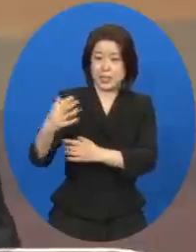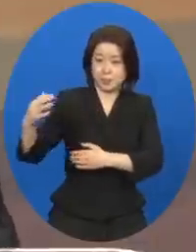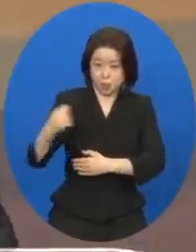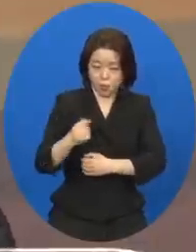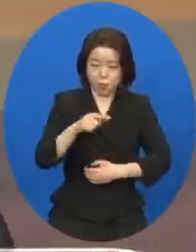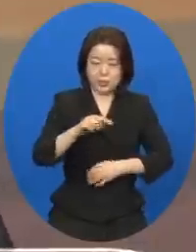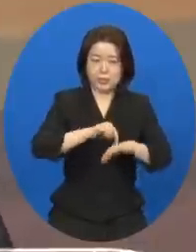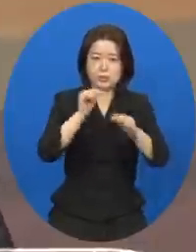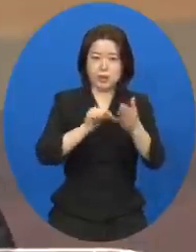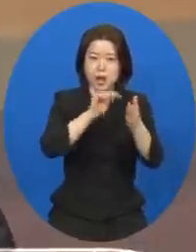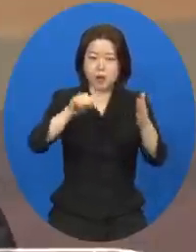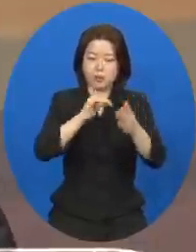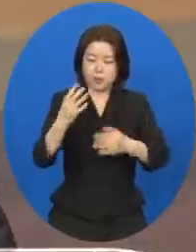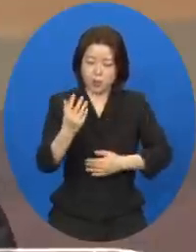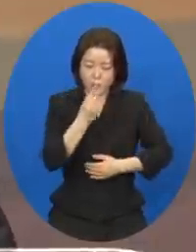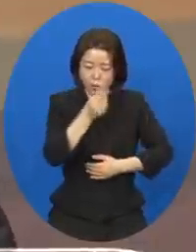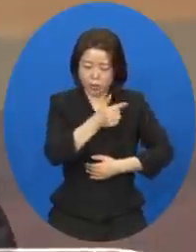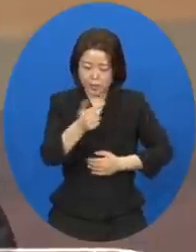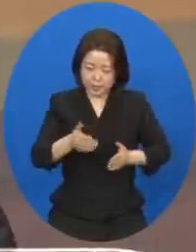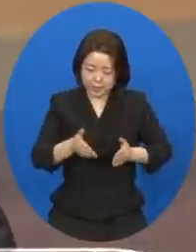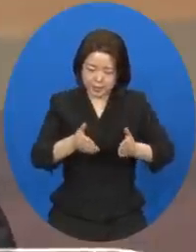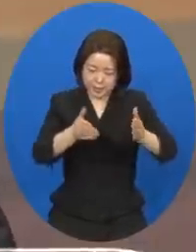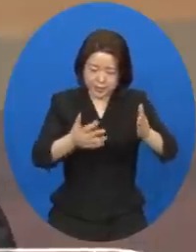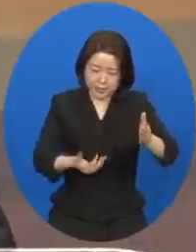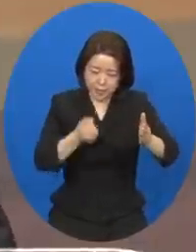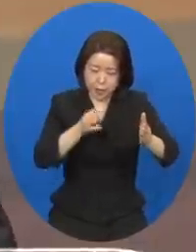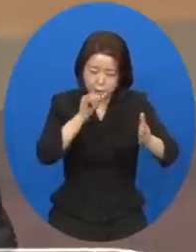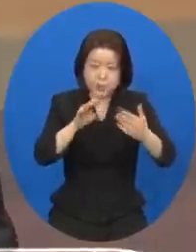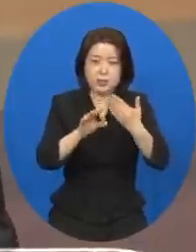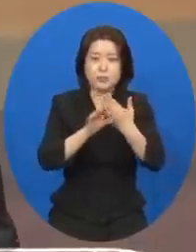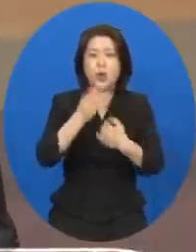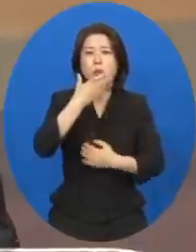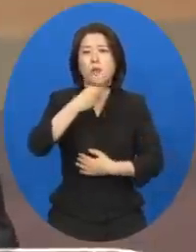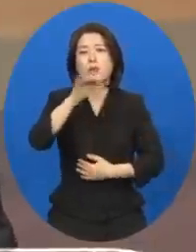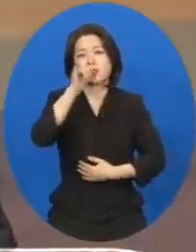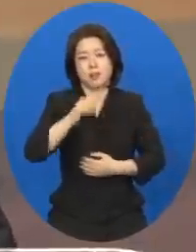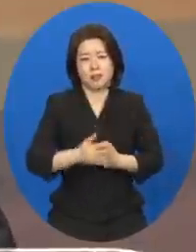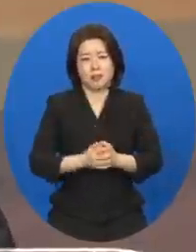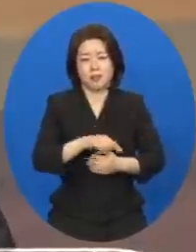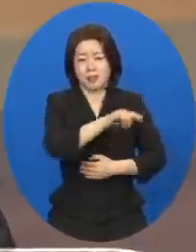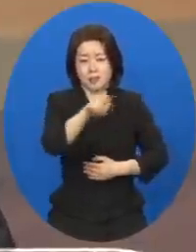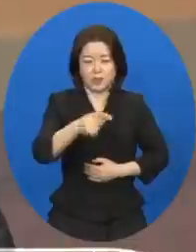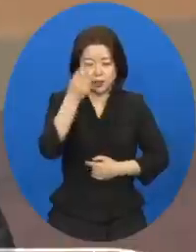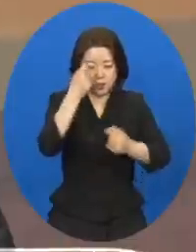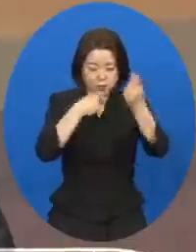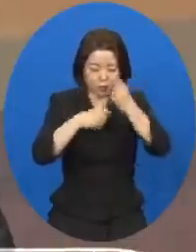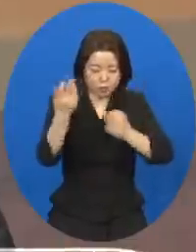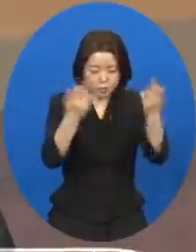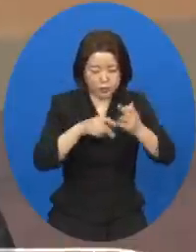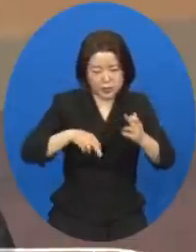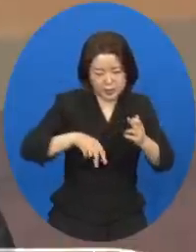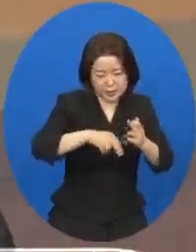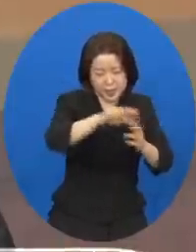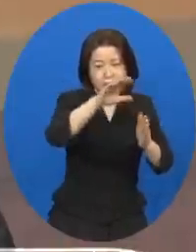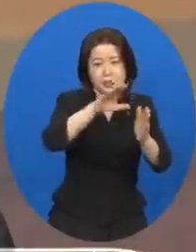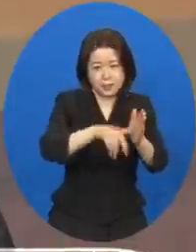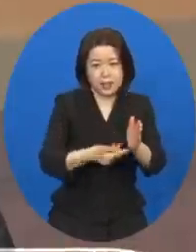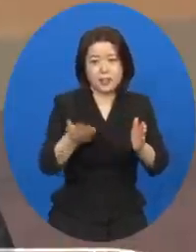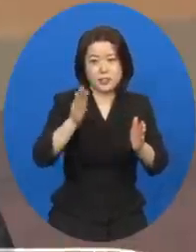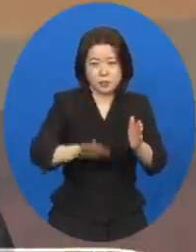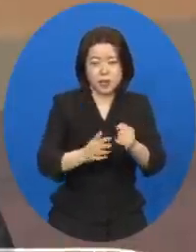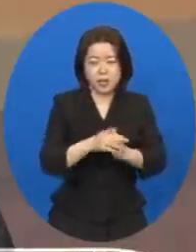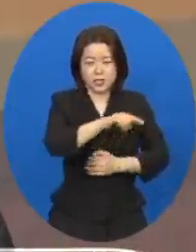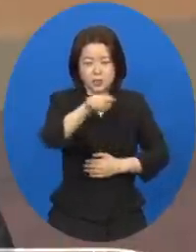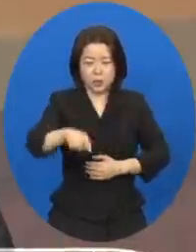마음에 시온의 대로가 있는 자는 복이 있나이다. 그들이 눈물 골짜기로 지나갈 때 그곳에 많은 샘이